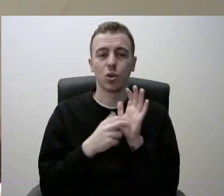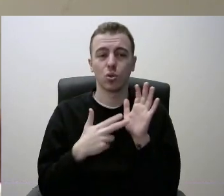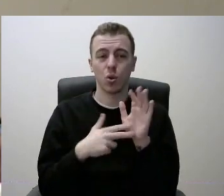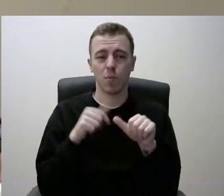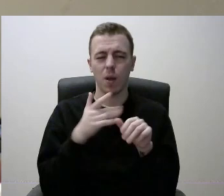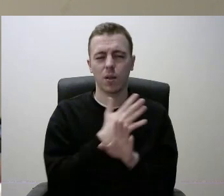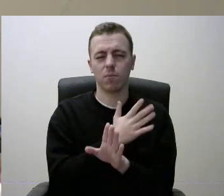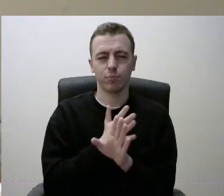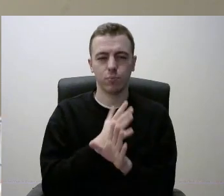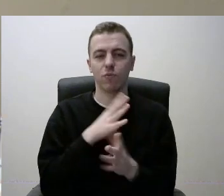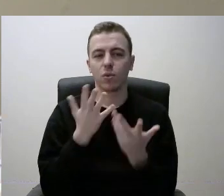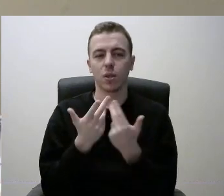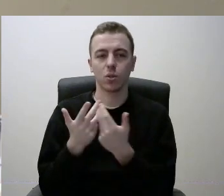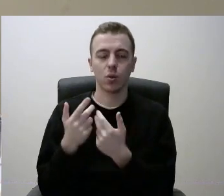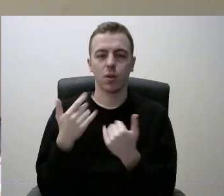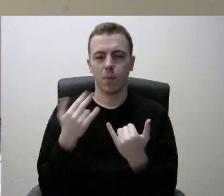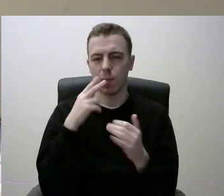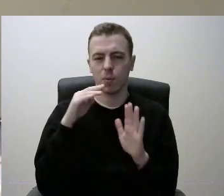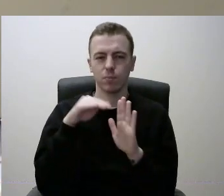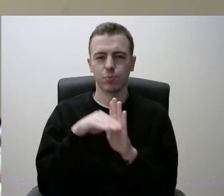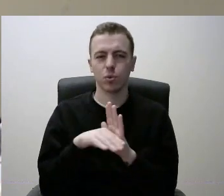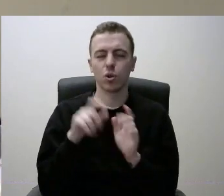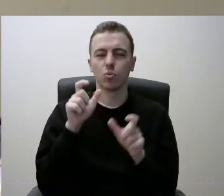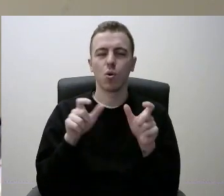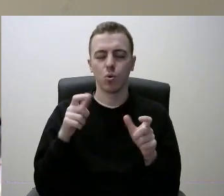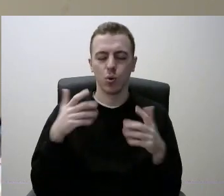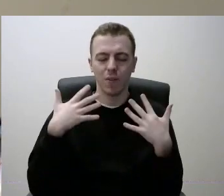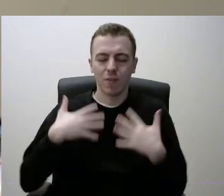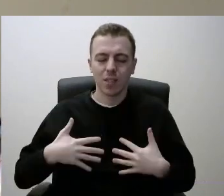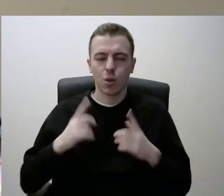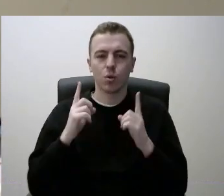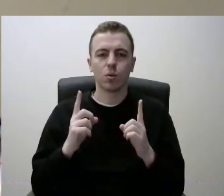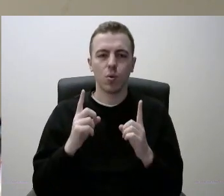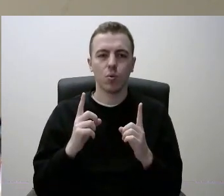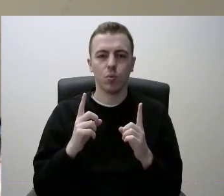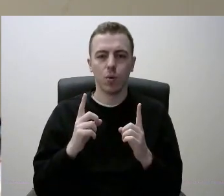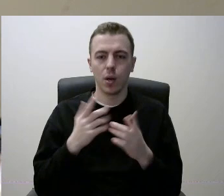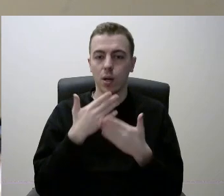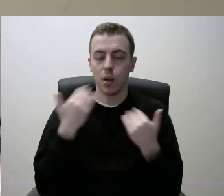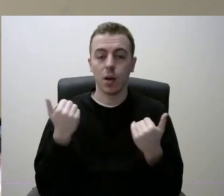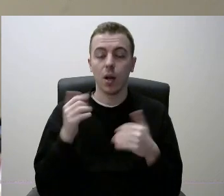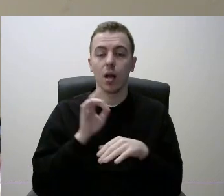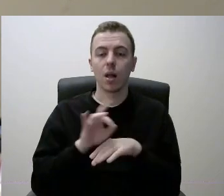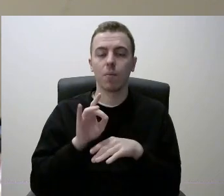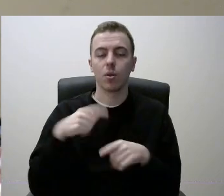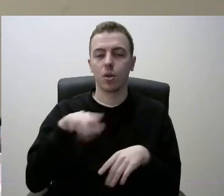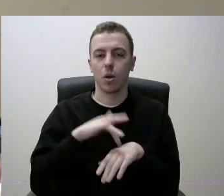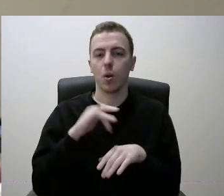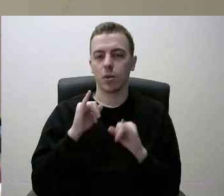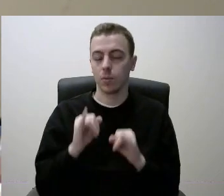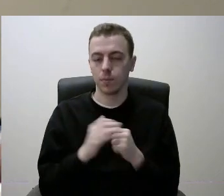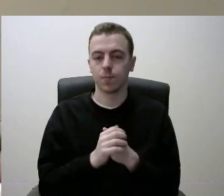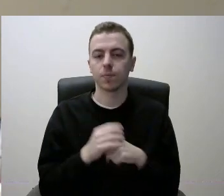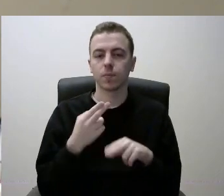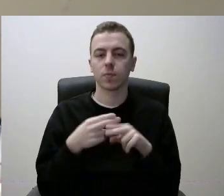nuosekliai prastėja fizinio gyventojų saugumo rodikliai. Kaip jaučiasi klaipėdiečiai šitą mieste? Ta pati vyloja statistikos